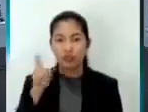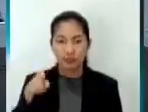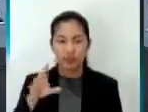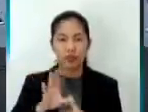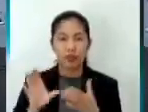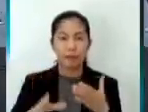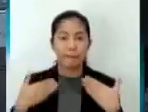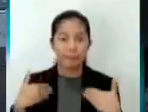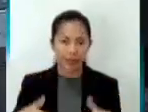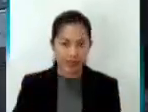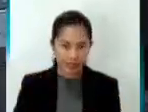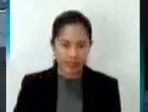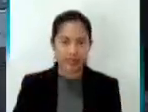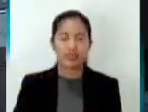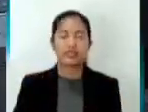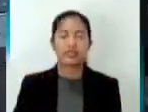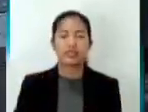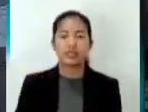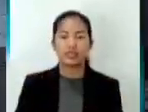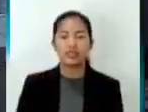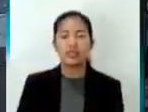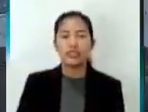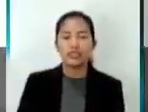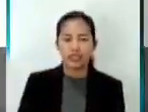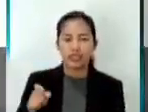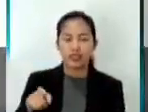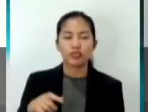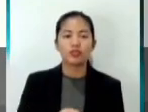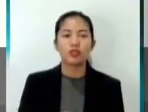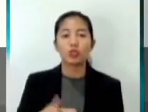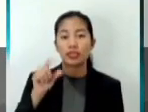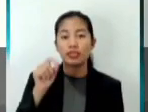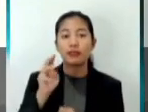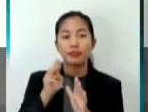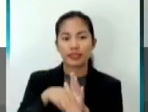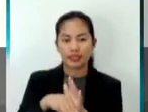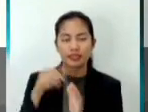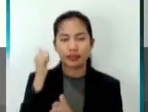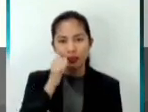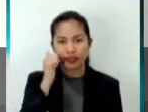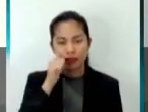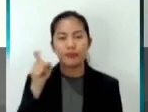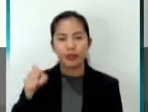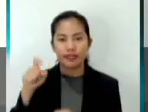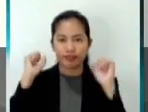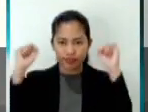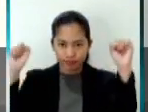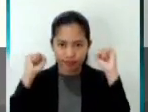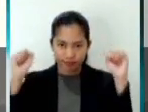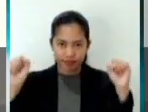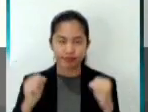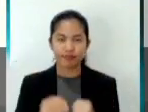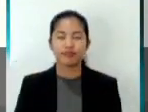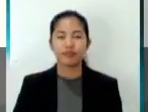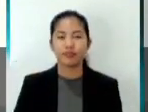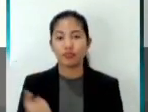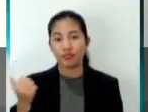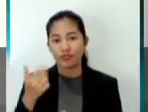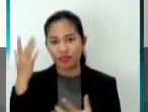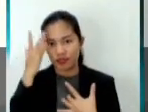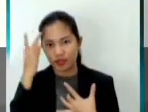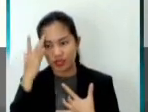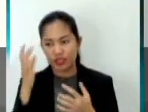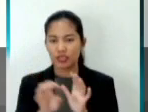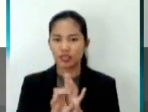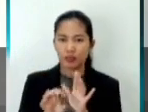kada linggo o mahigit 20 minuto kada araw. Yung pong inyong mga comorbidities at kasakasama dyan yung mga metabolic syndrome, mga hypertension,